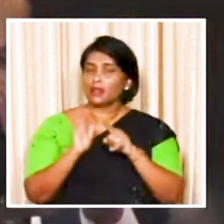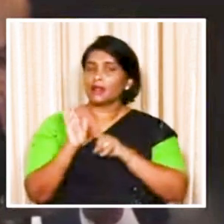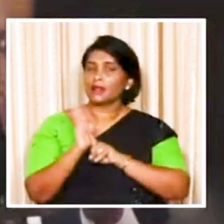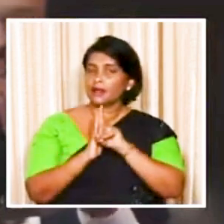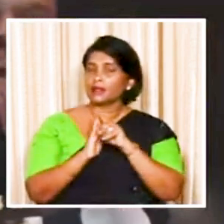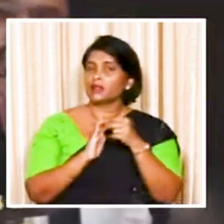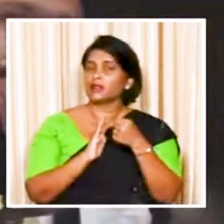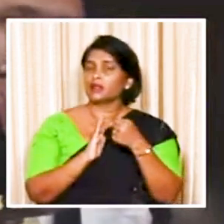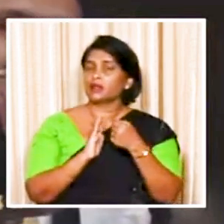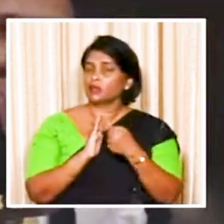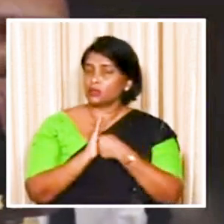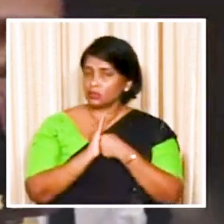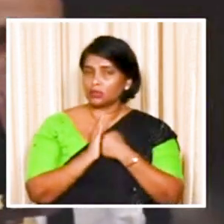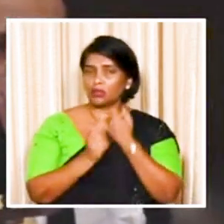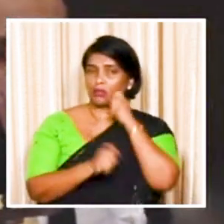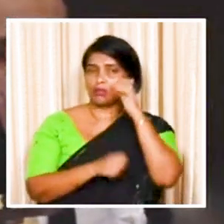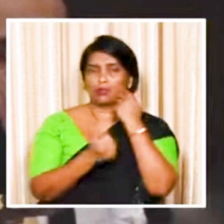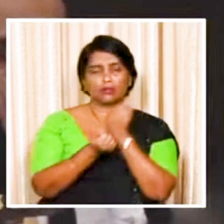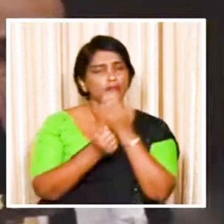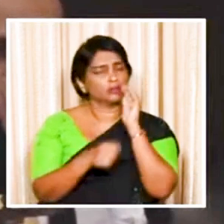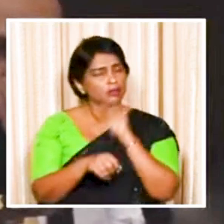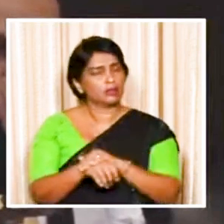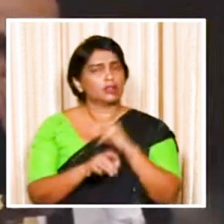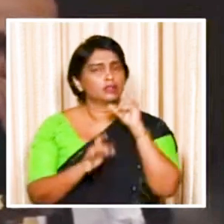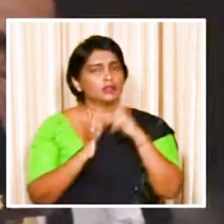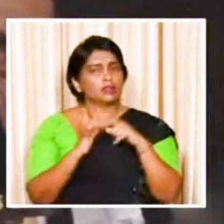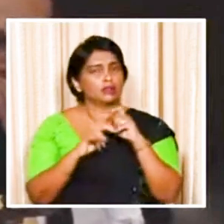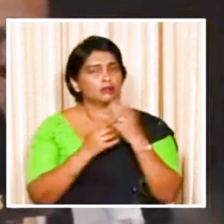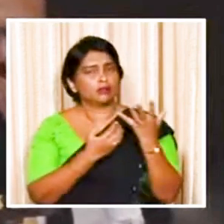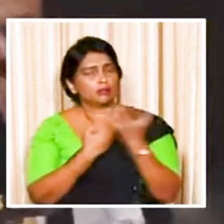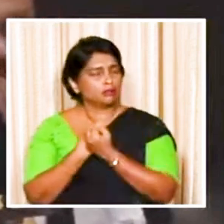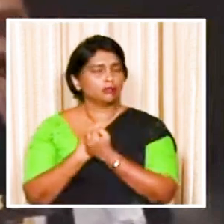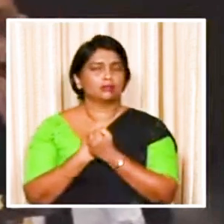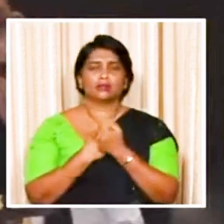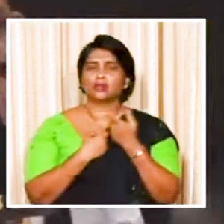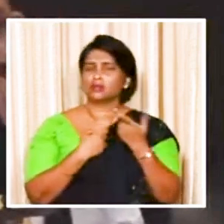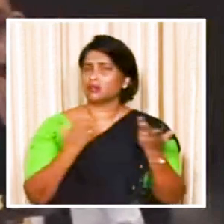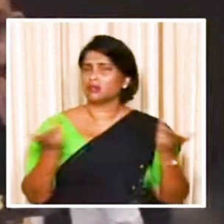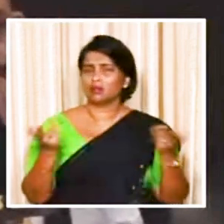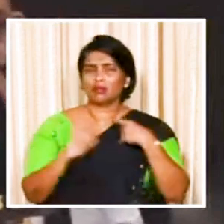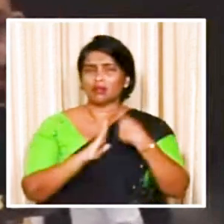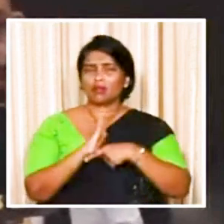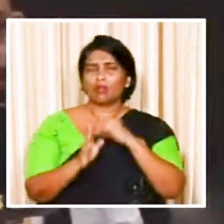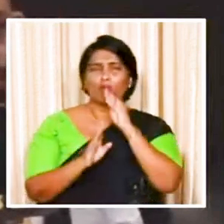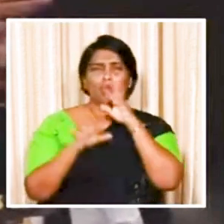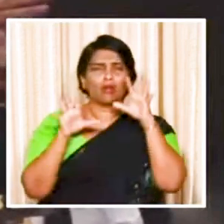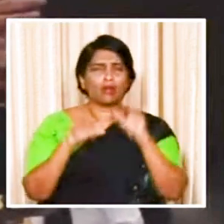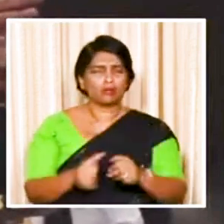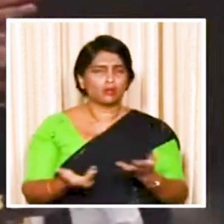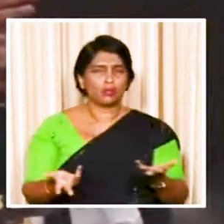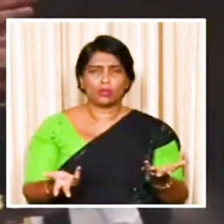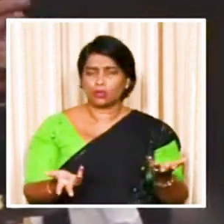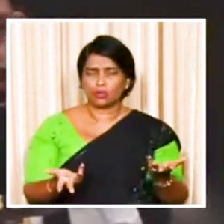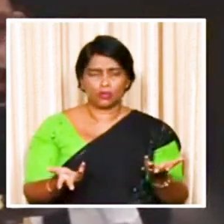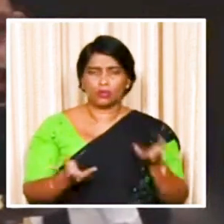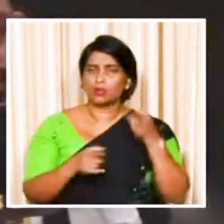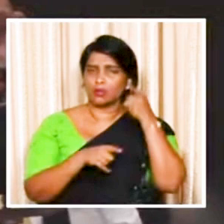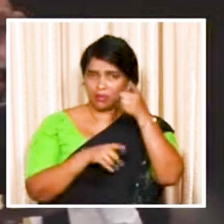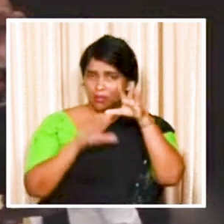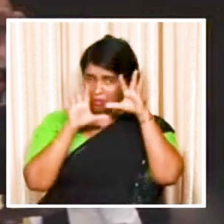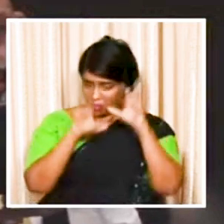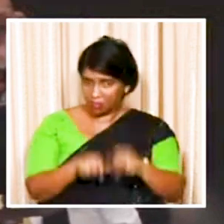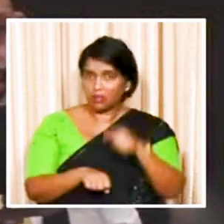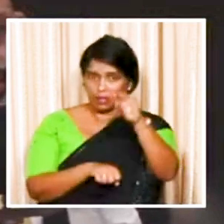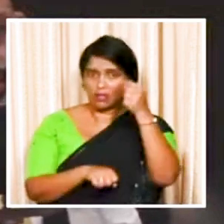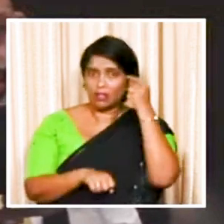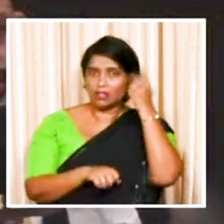செய்கிறீர்கள், அவர்களை டிஐடி சிஐடிக்கு கூப்பிட்டு விசாரிக்கிறீர்கள். அவ இந்த நாடு யாருக்கு சொந்தமானது? உங்களுக்கு சொந்தம் என்றால் தமிழர்களை அழித்து விடுங்கள். ஏன் நீங்கள்